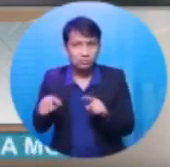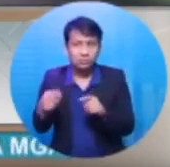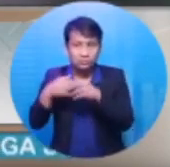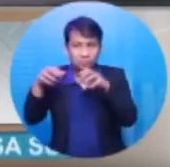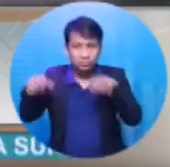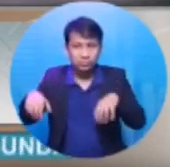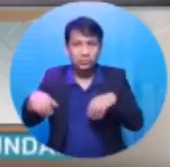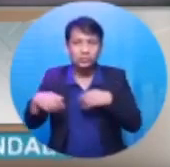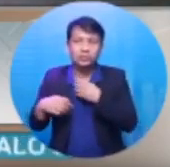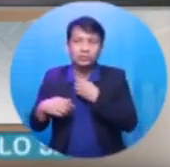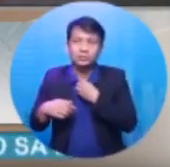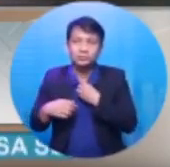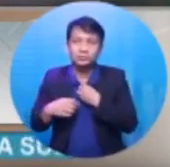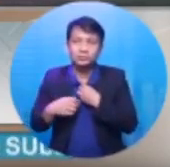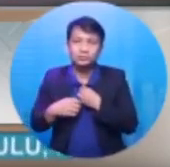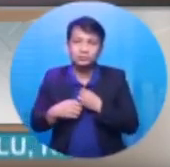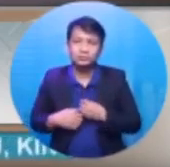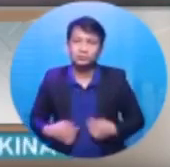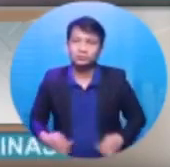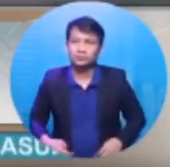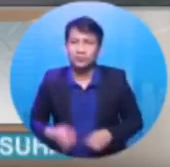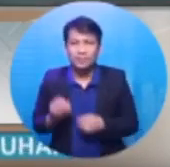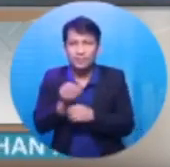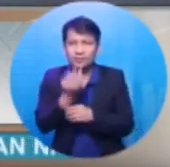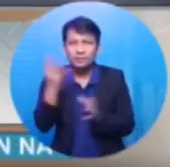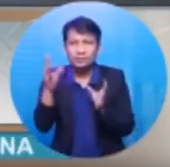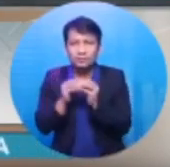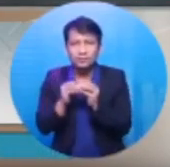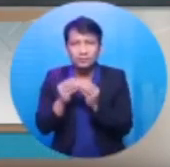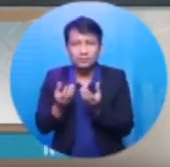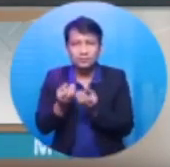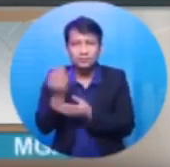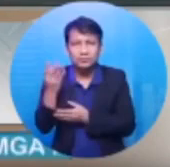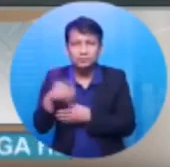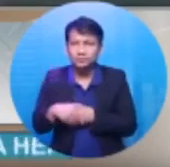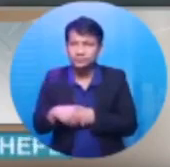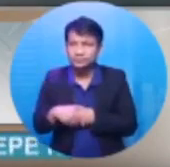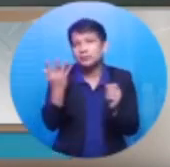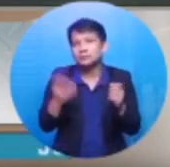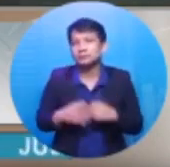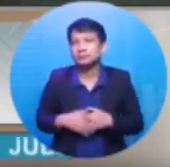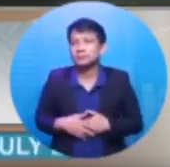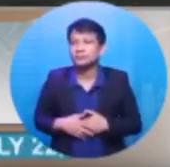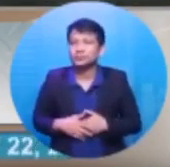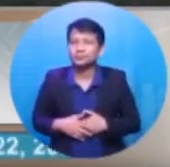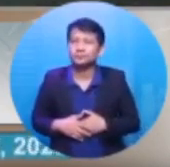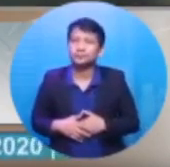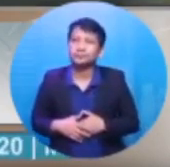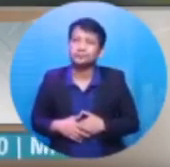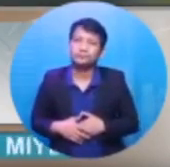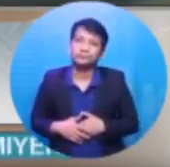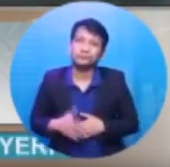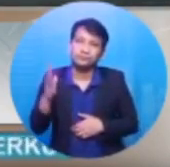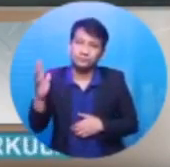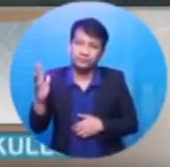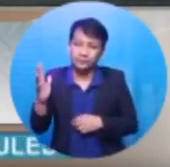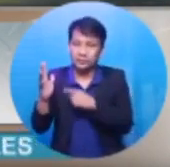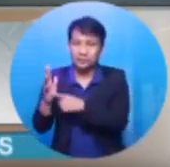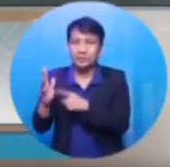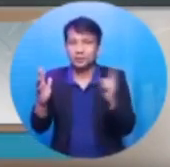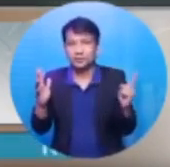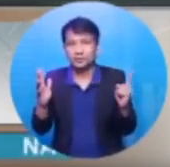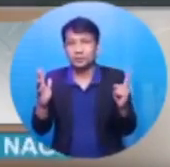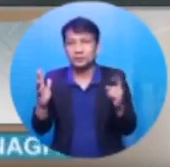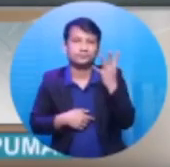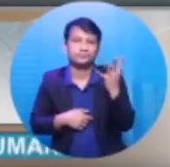sir, tsaka yung mag-ina, sir. Okay. So, ilang kayo magkakampi versus doon sa kabila? Sa 5 lang po kami. 5, tapos